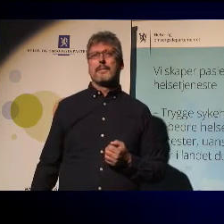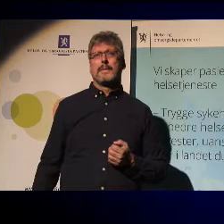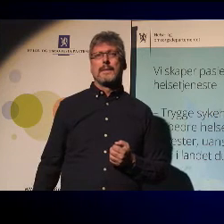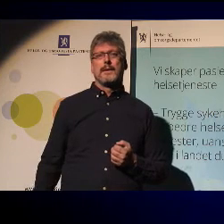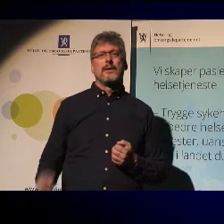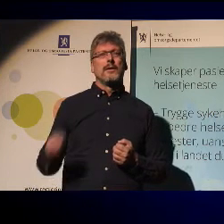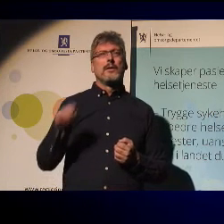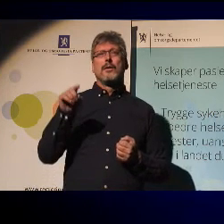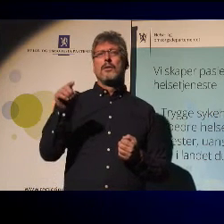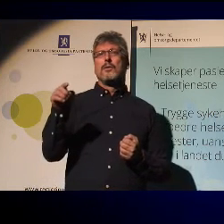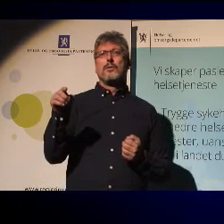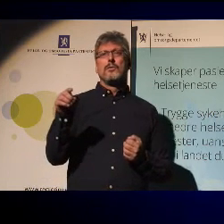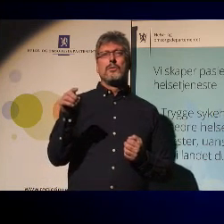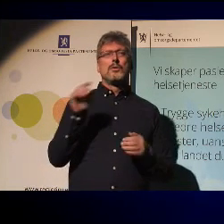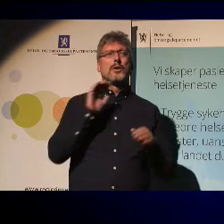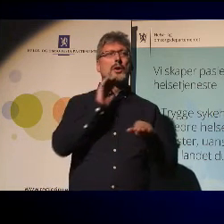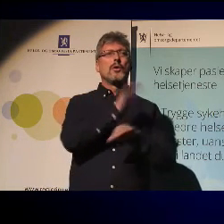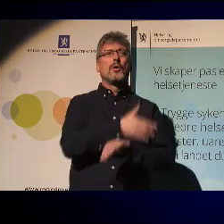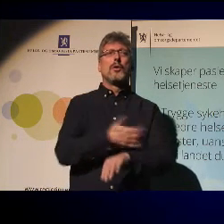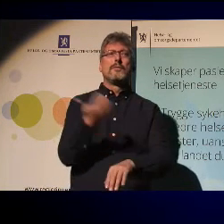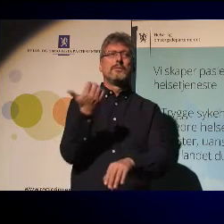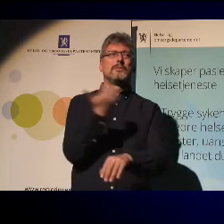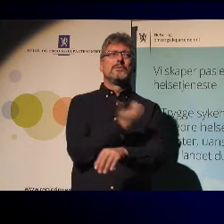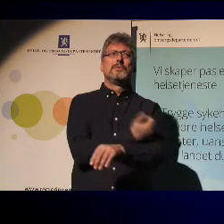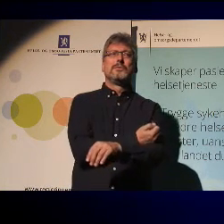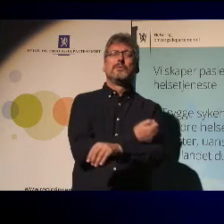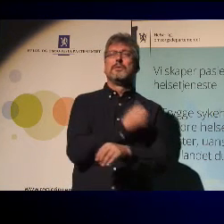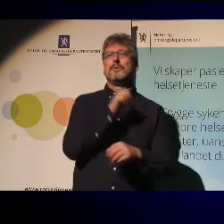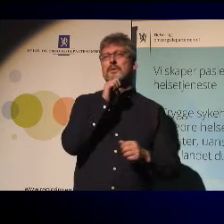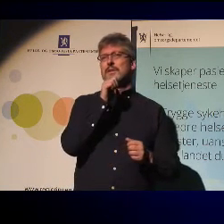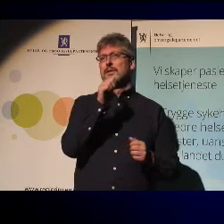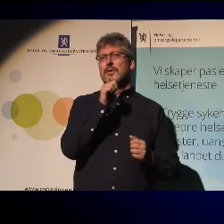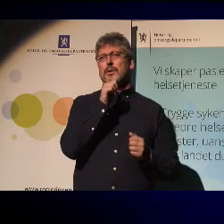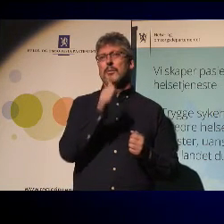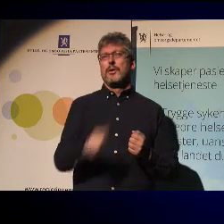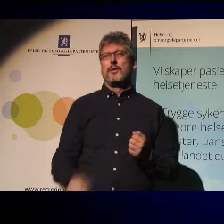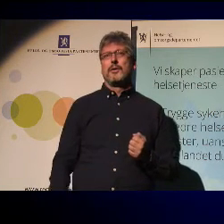Du tog en överdos, Tommy,